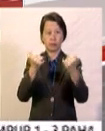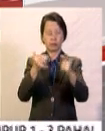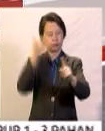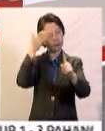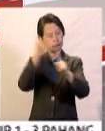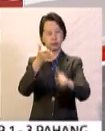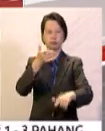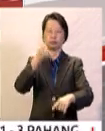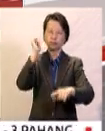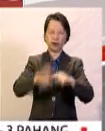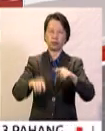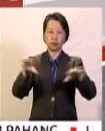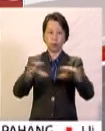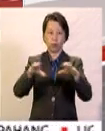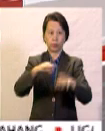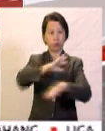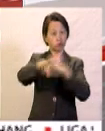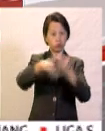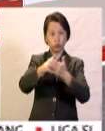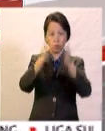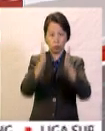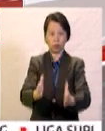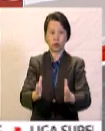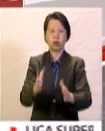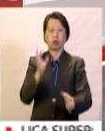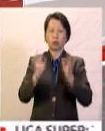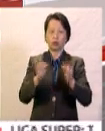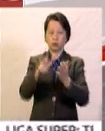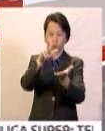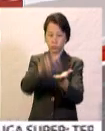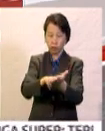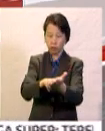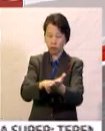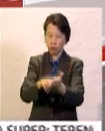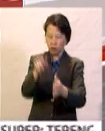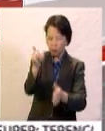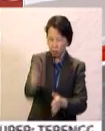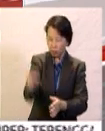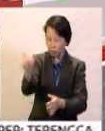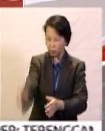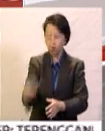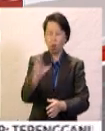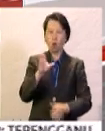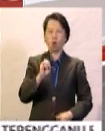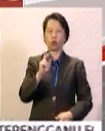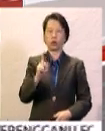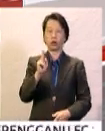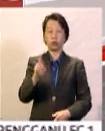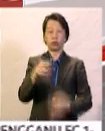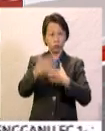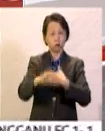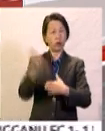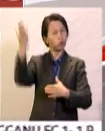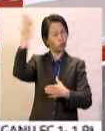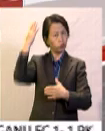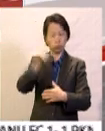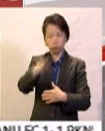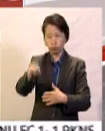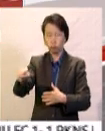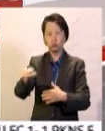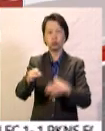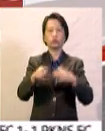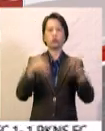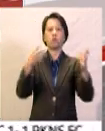mungkin tidak mampu dilakukan oleh semua orang. Meskipun disahkan sebagai orang kurang upaya OKU selepas terbabit dalam kemalangan,